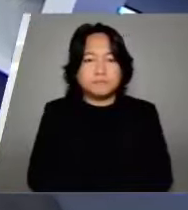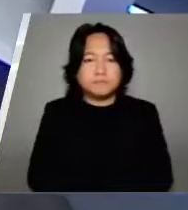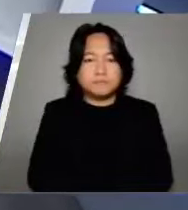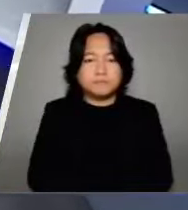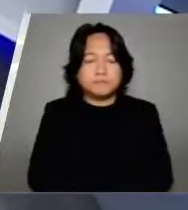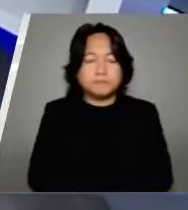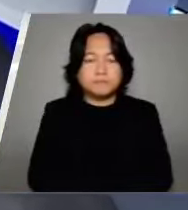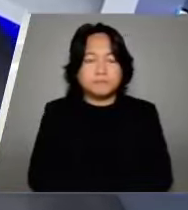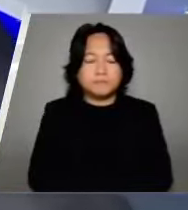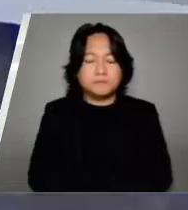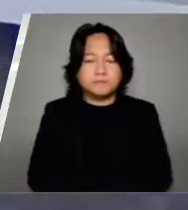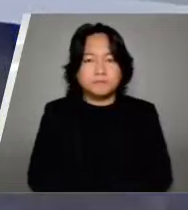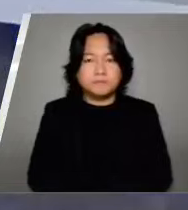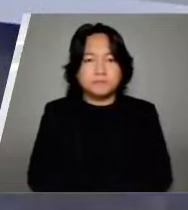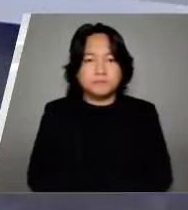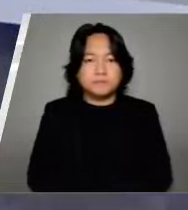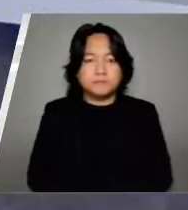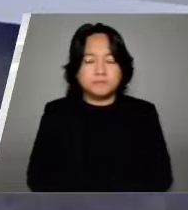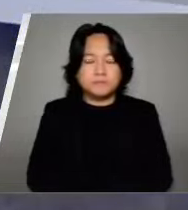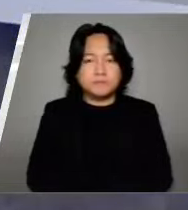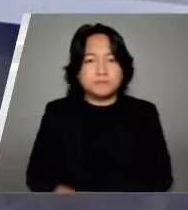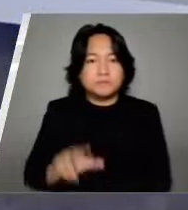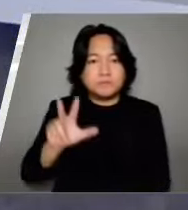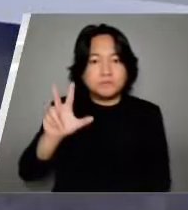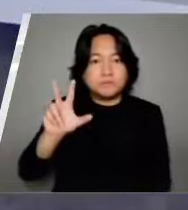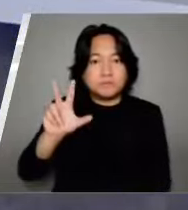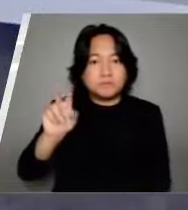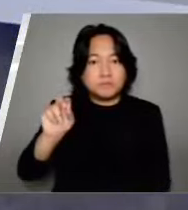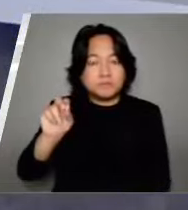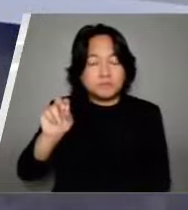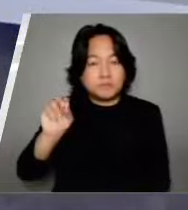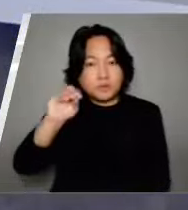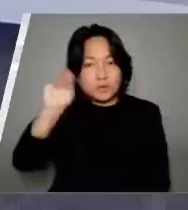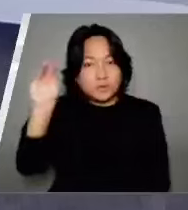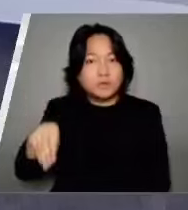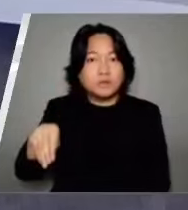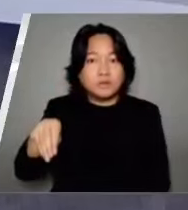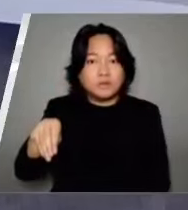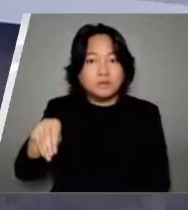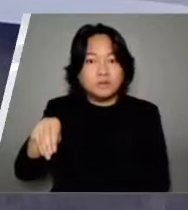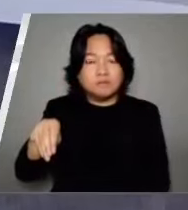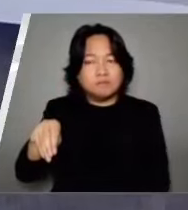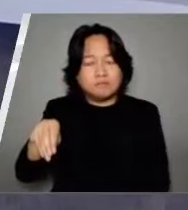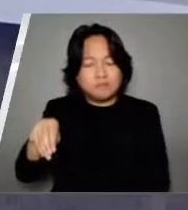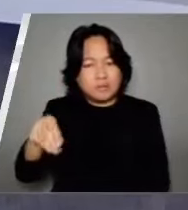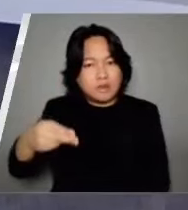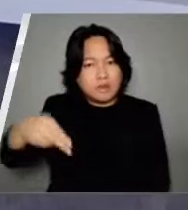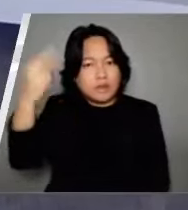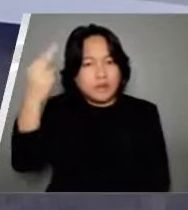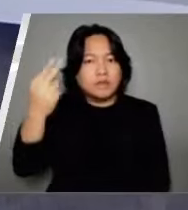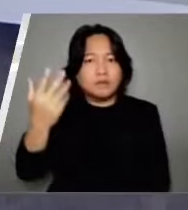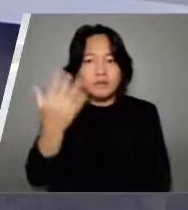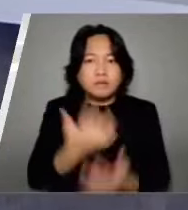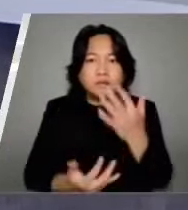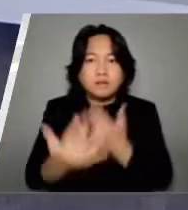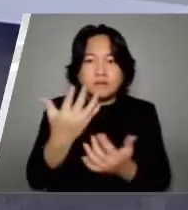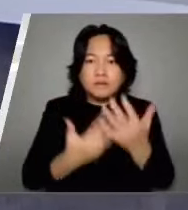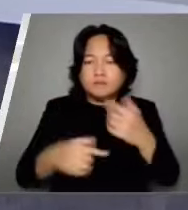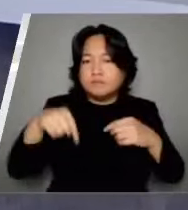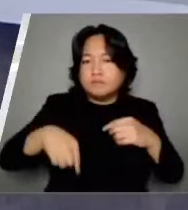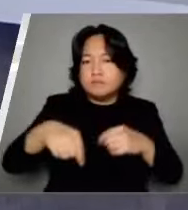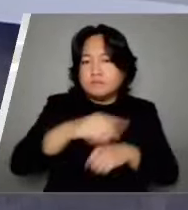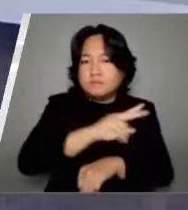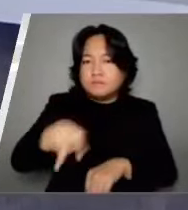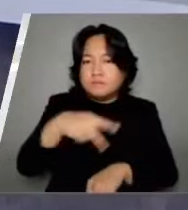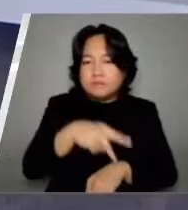Mataas ang mahigit 30% ang insidente ng sunog sa bansa ngayong unang apat na buwan ng 2024 kumpara noong